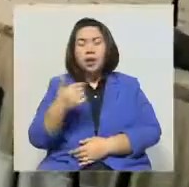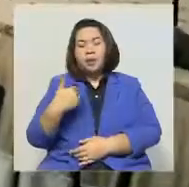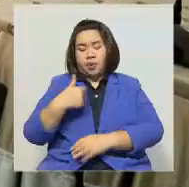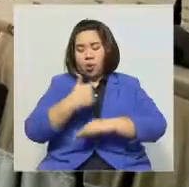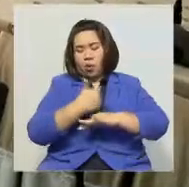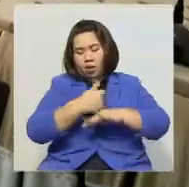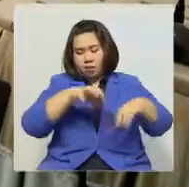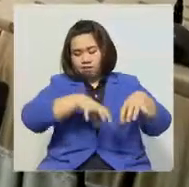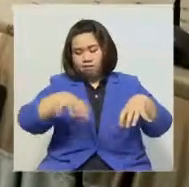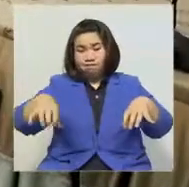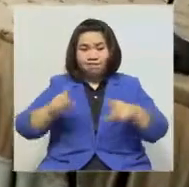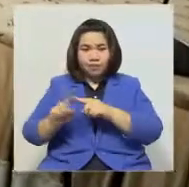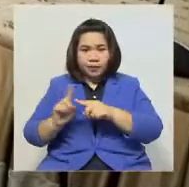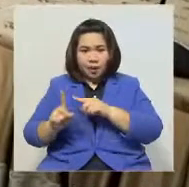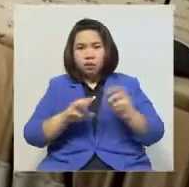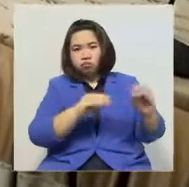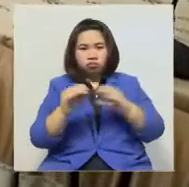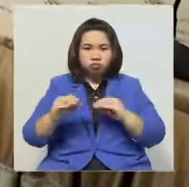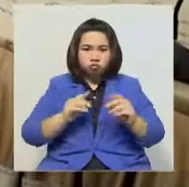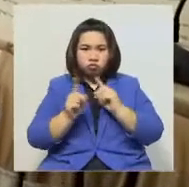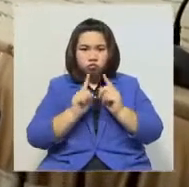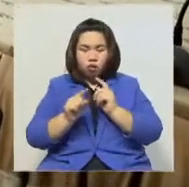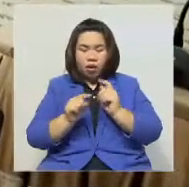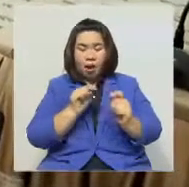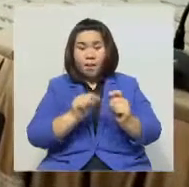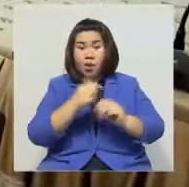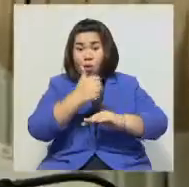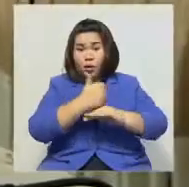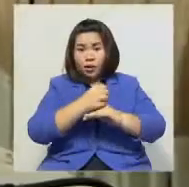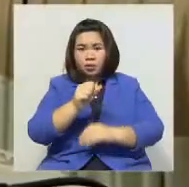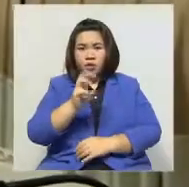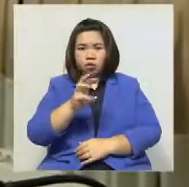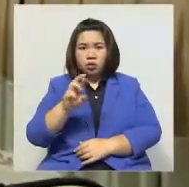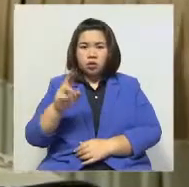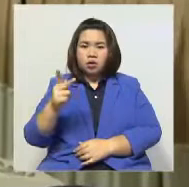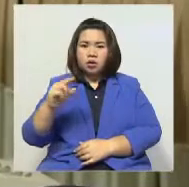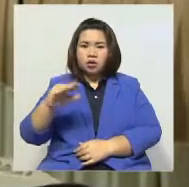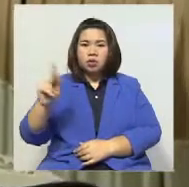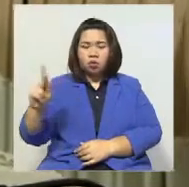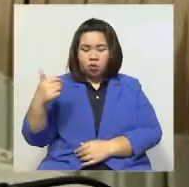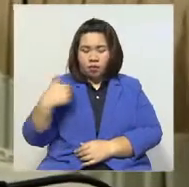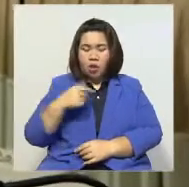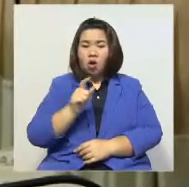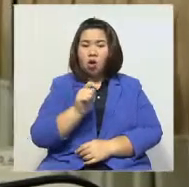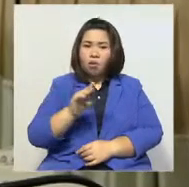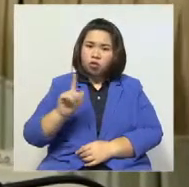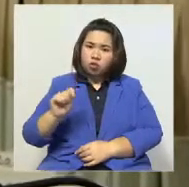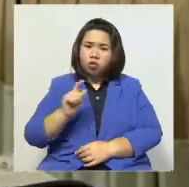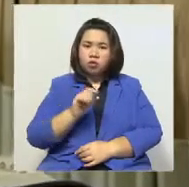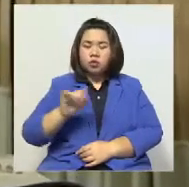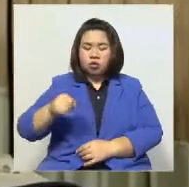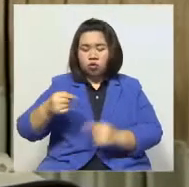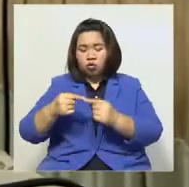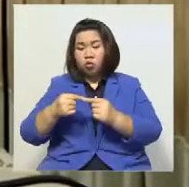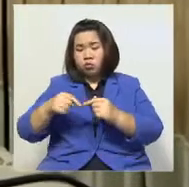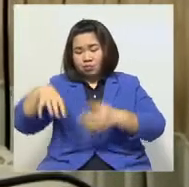น้าส่วนราชการที่เกี่ยวข้องประชุมร่วมมือกับนายอำเภอสวรรคโลกและผู้บริหารองค์กรปกครองส่วนท้องถิ่นที่ห้องประชุมที่ว่าการอำเภอส